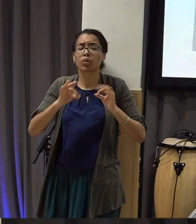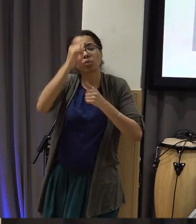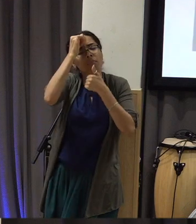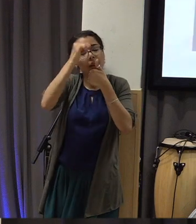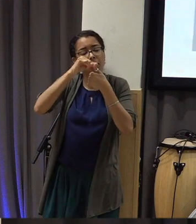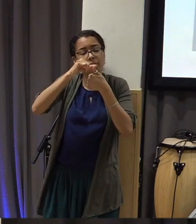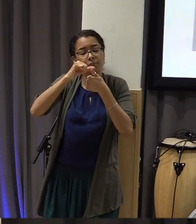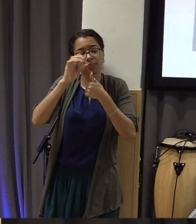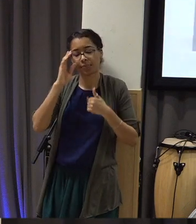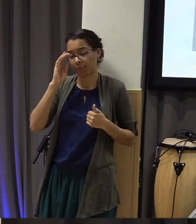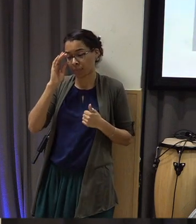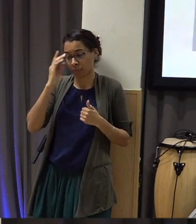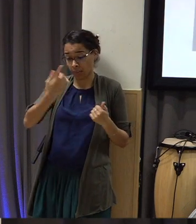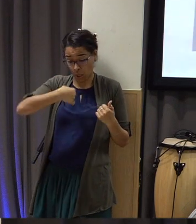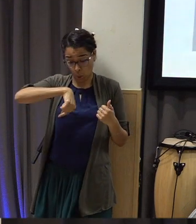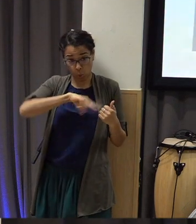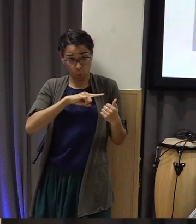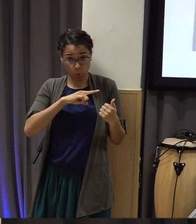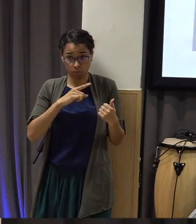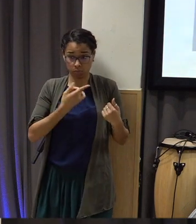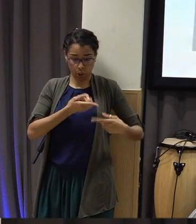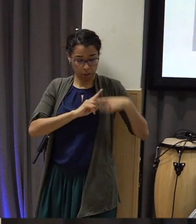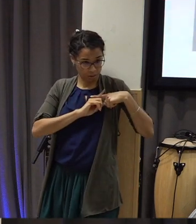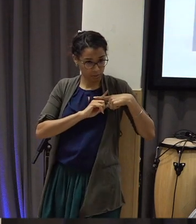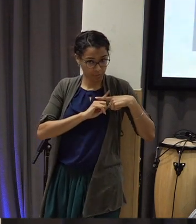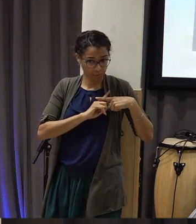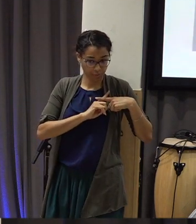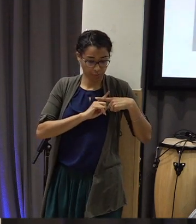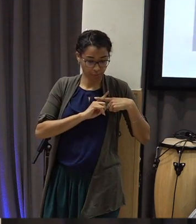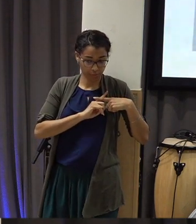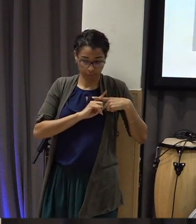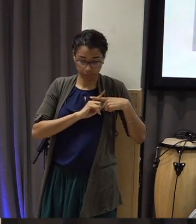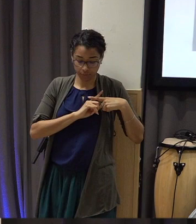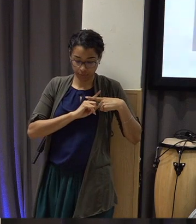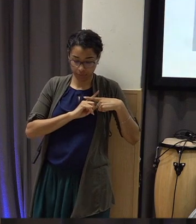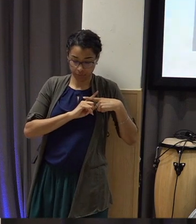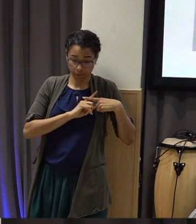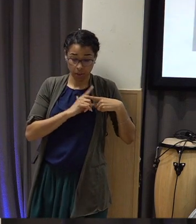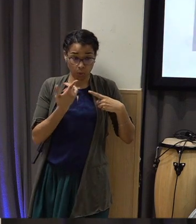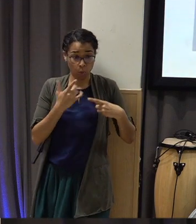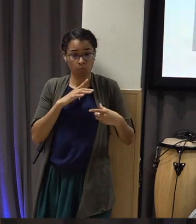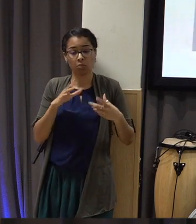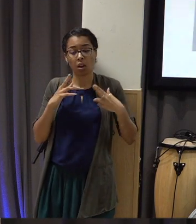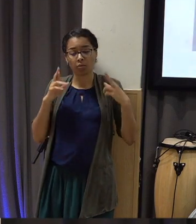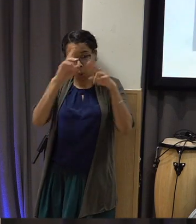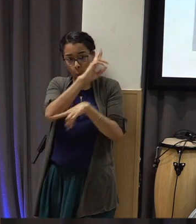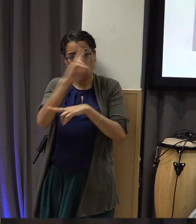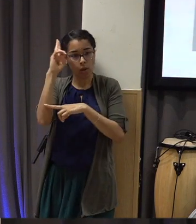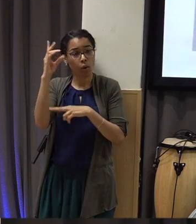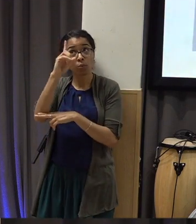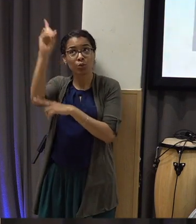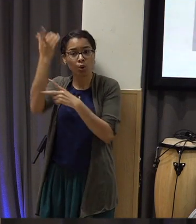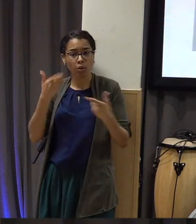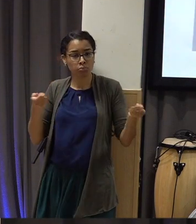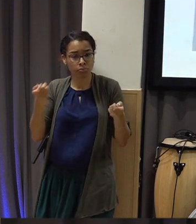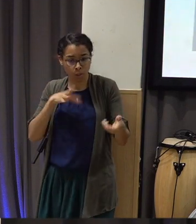rappel. Nous, en tant que chrétiens, nous faisons partie du royaume de Dieu. Et donc,